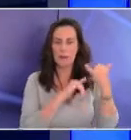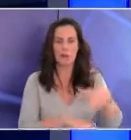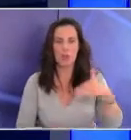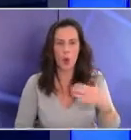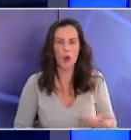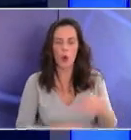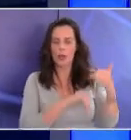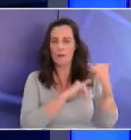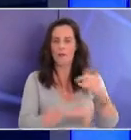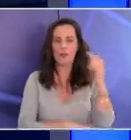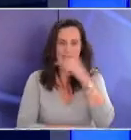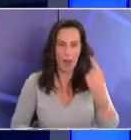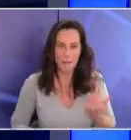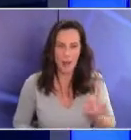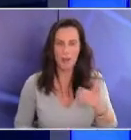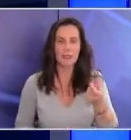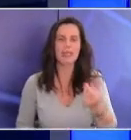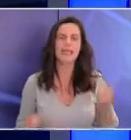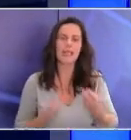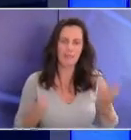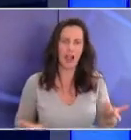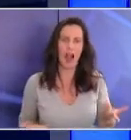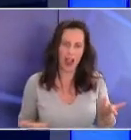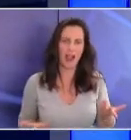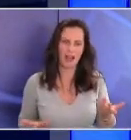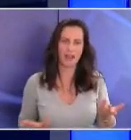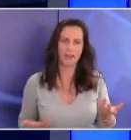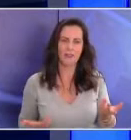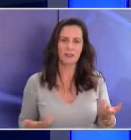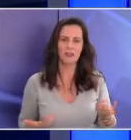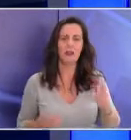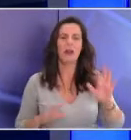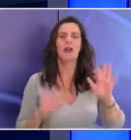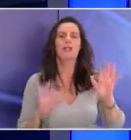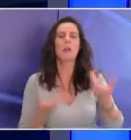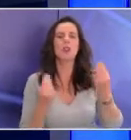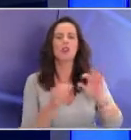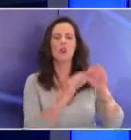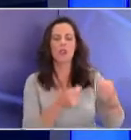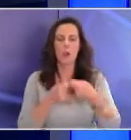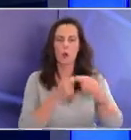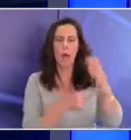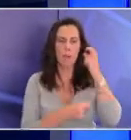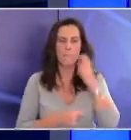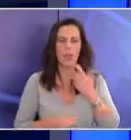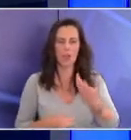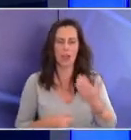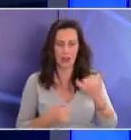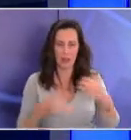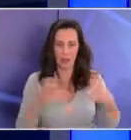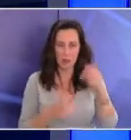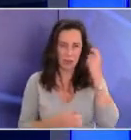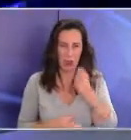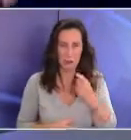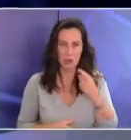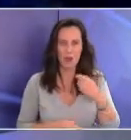ליבוא סמים, זה הולך לכל מיני מקומות אחרים. זה כסף קל, גם... למטרות הארגון, מה שנקרא. כן, גם היום, גם היום, גם היום הארגוני פשע, גם